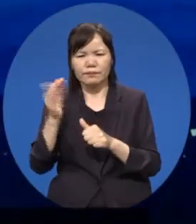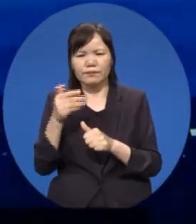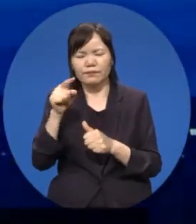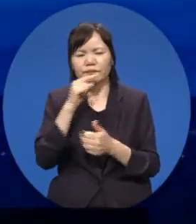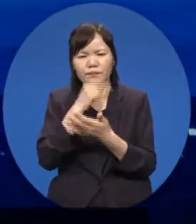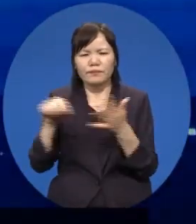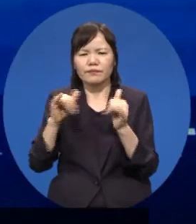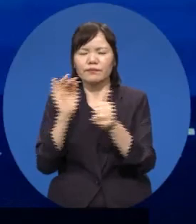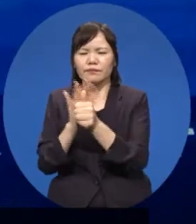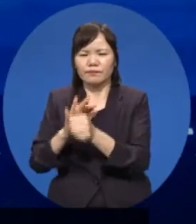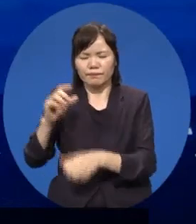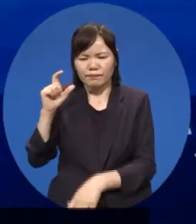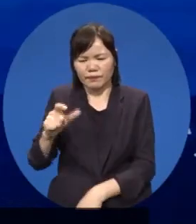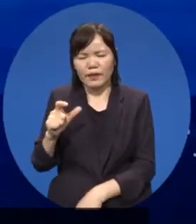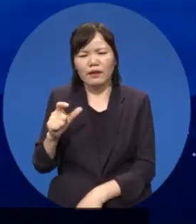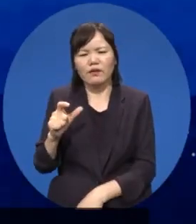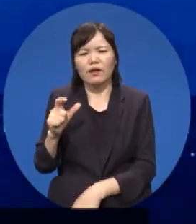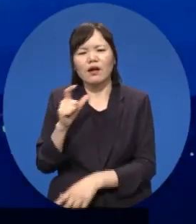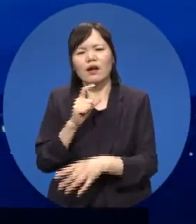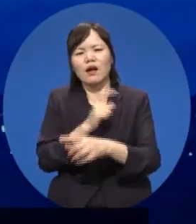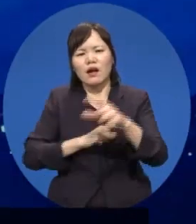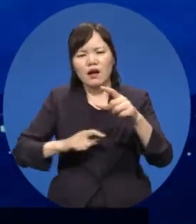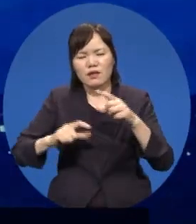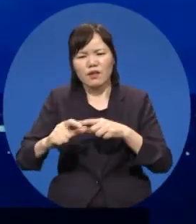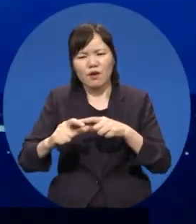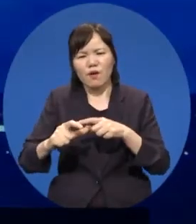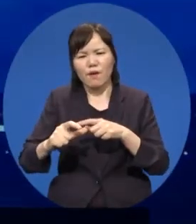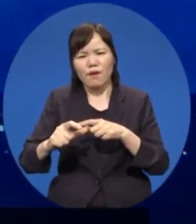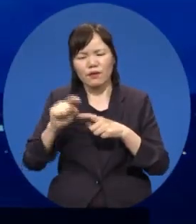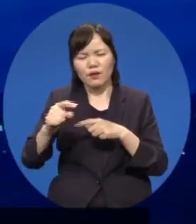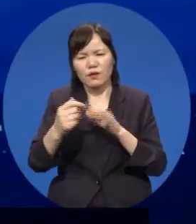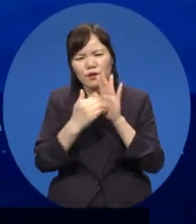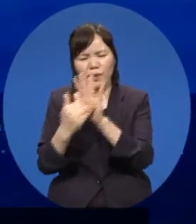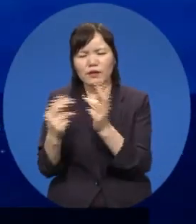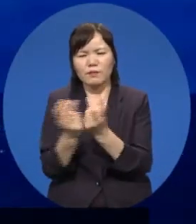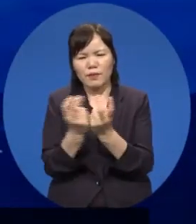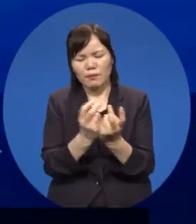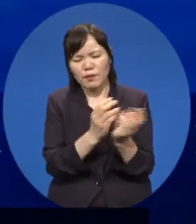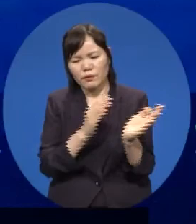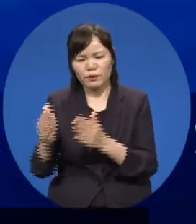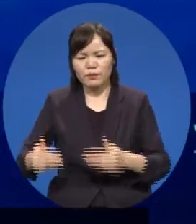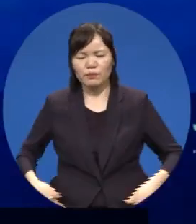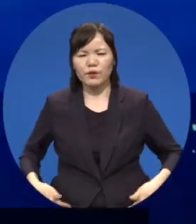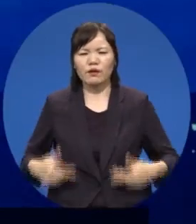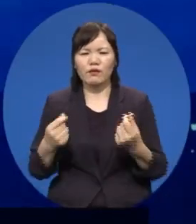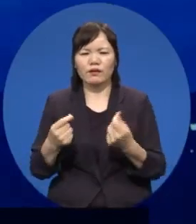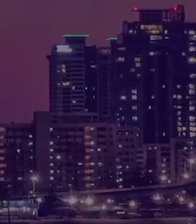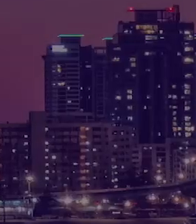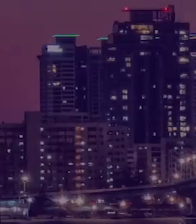등등을 강화해서 아이 좀 근본적인 방제 대책이 나 이런것도 좀 만들어야 되지 않을까 여러가지 좀 생각을 해보게 됩니다